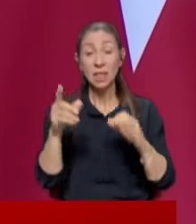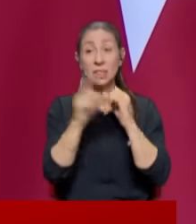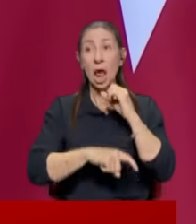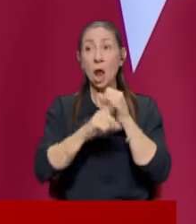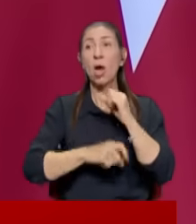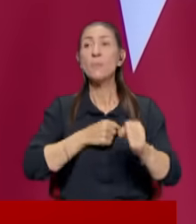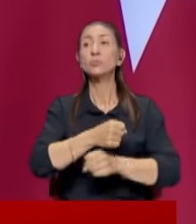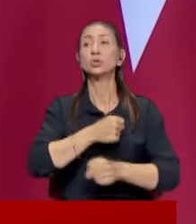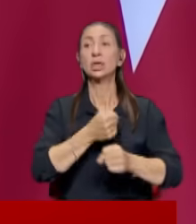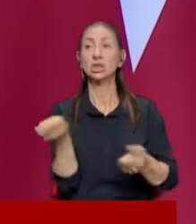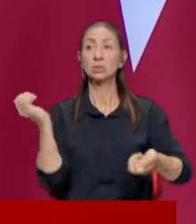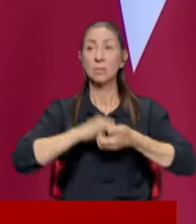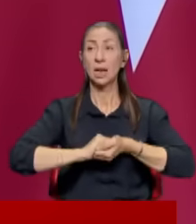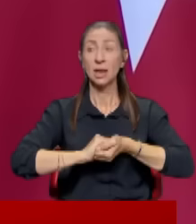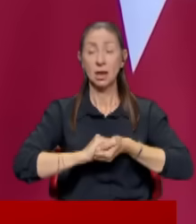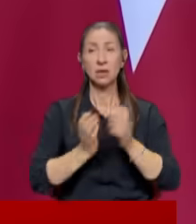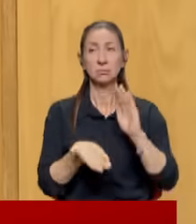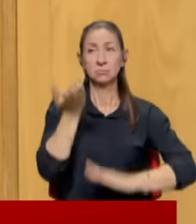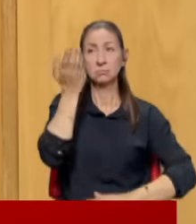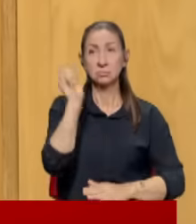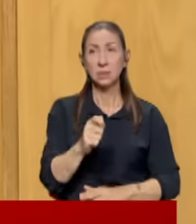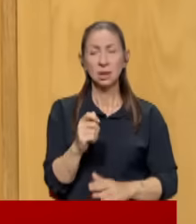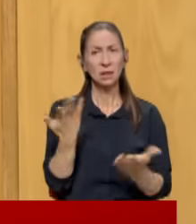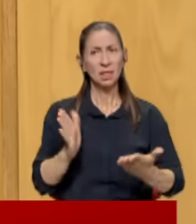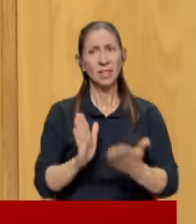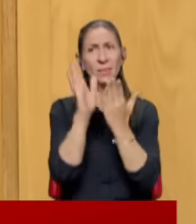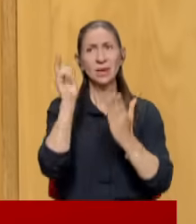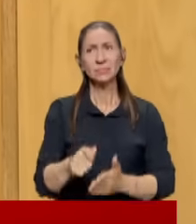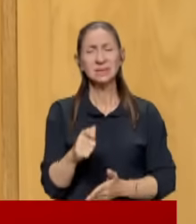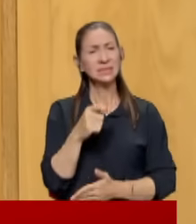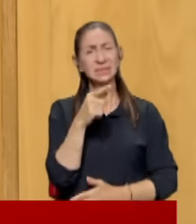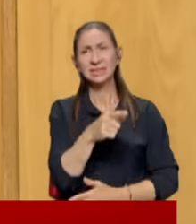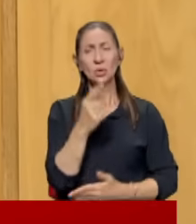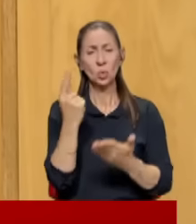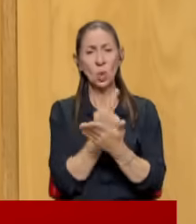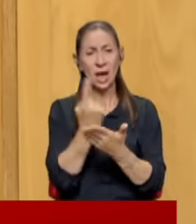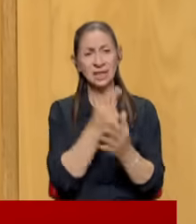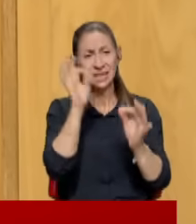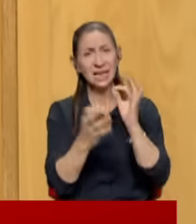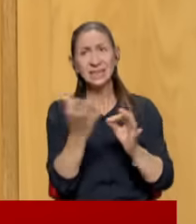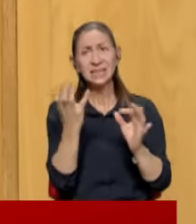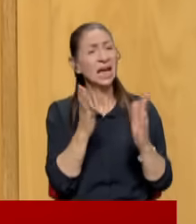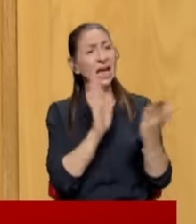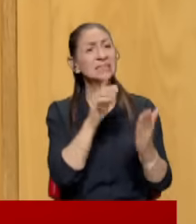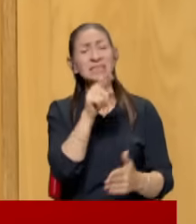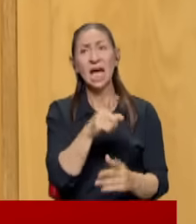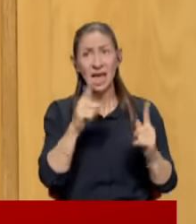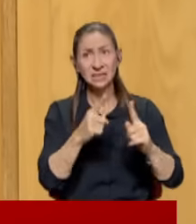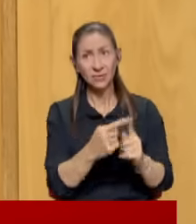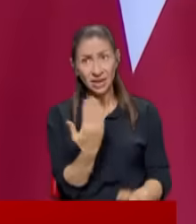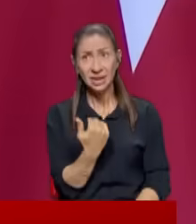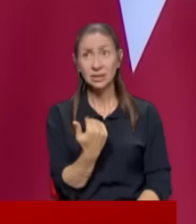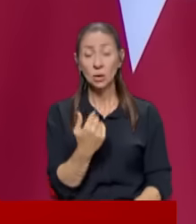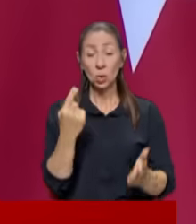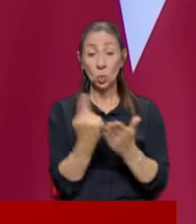terörle mücadelede işbirliğini artıracağız. Ne tepki koydunuz Vilnius'ta? Kur'an-ı Kerim'in yakılması karşısında hesap verin